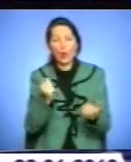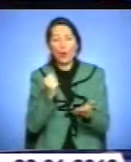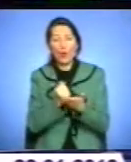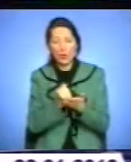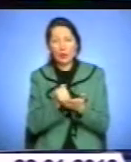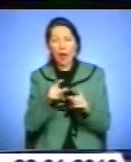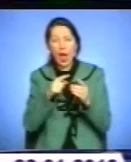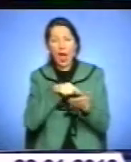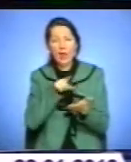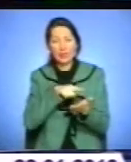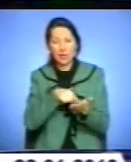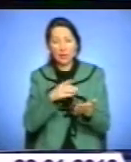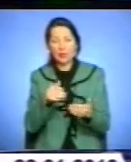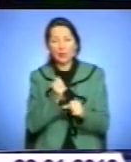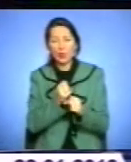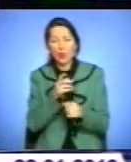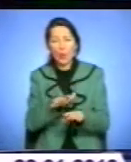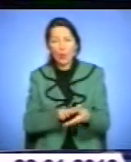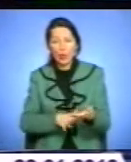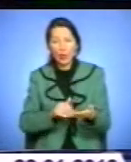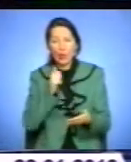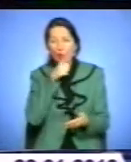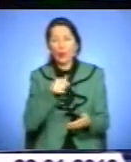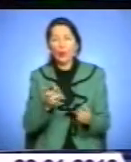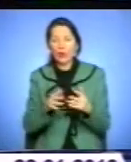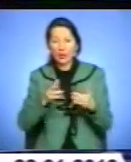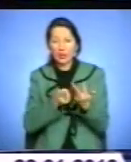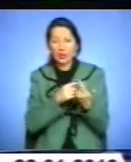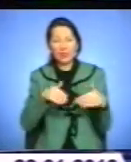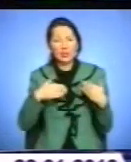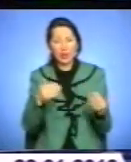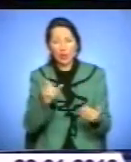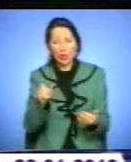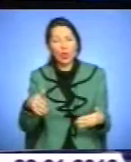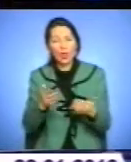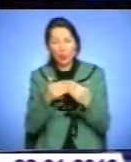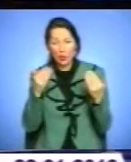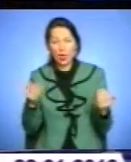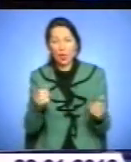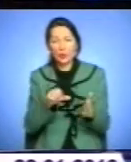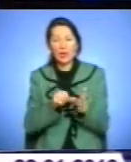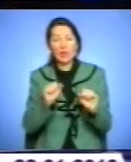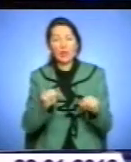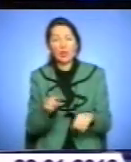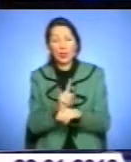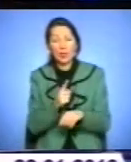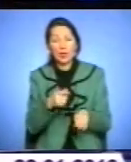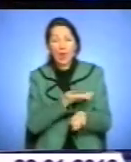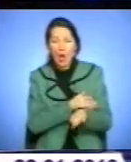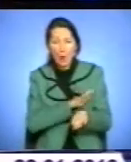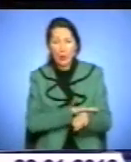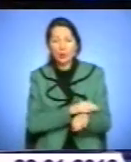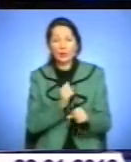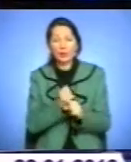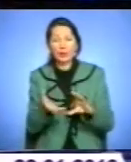року, і кількість звернень громадян до пункту зростає. Представники влади Тернопільщини і польського консульства підбили підсумки